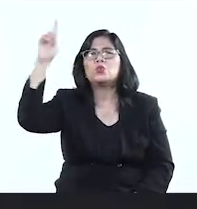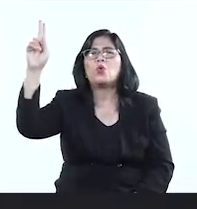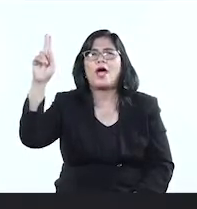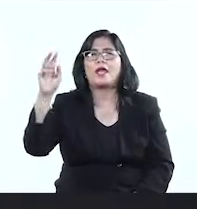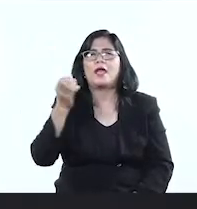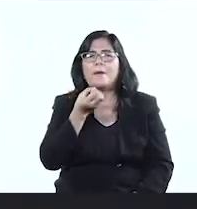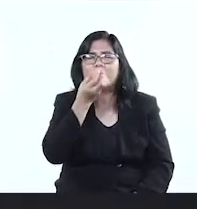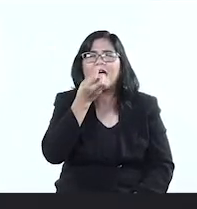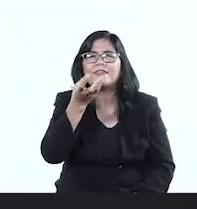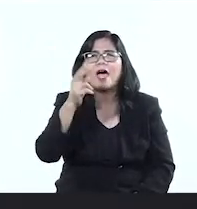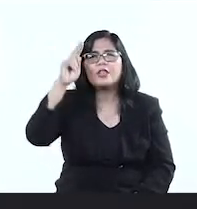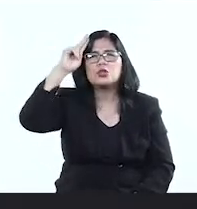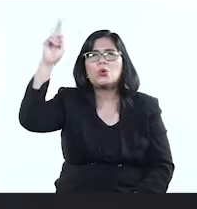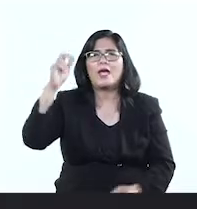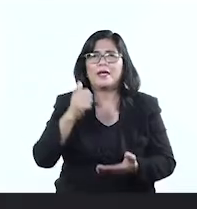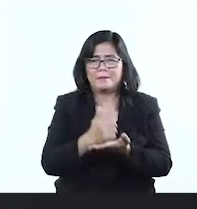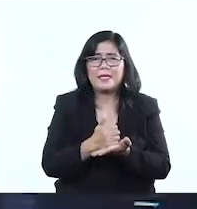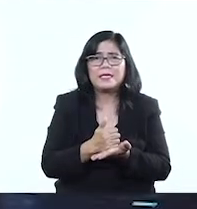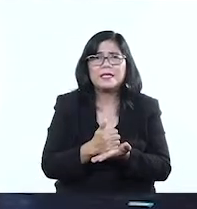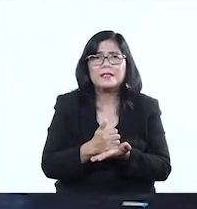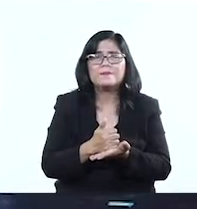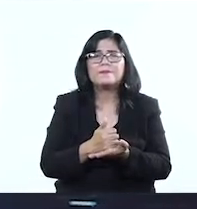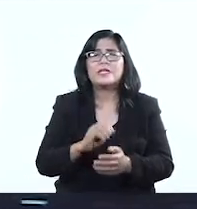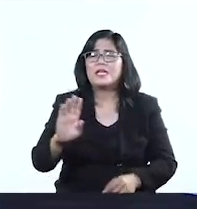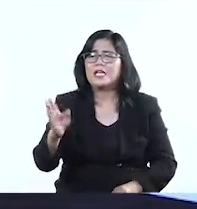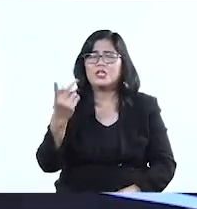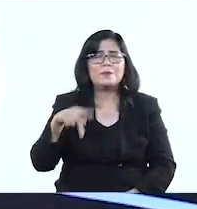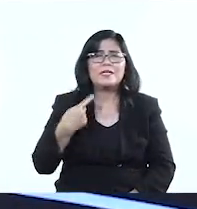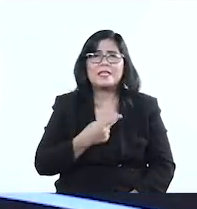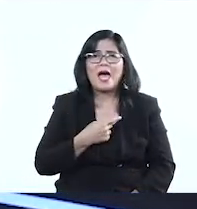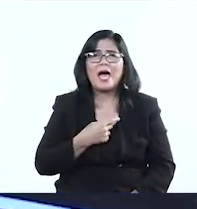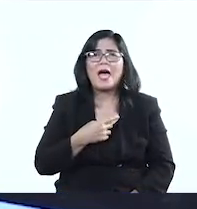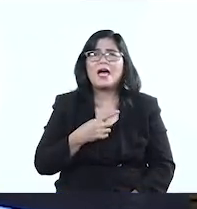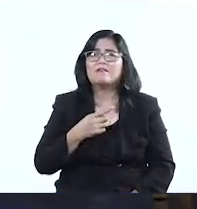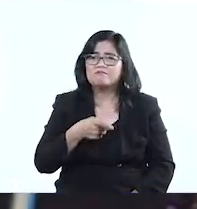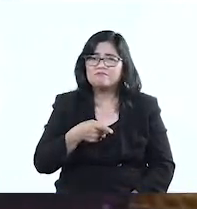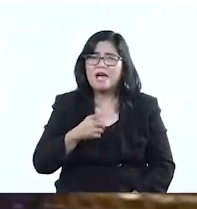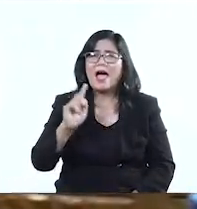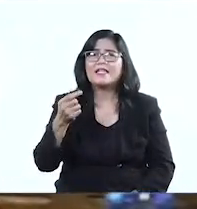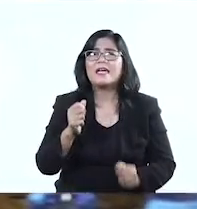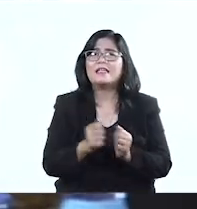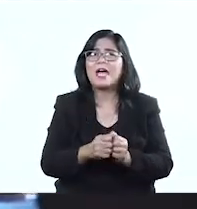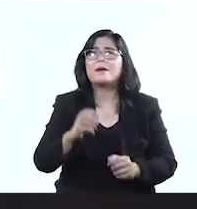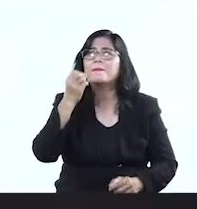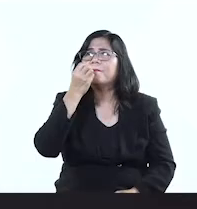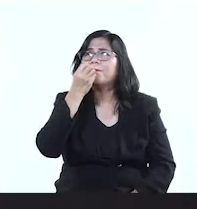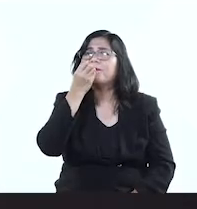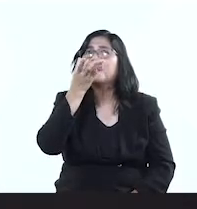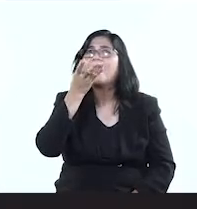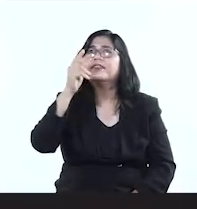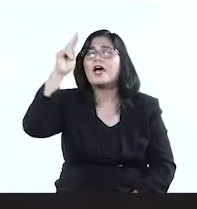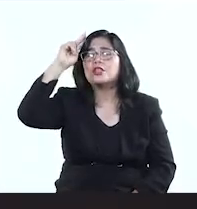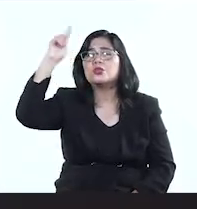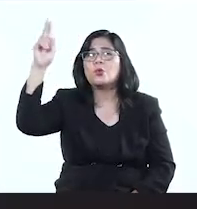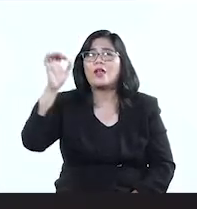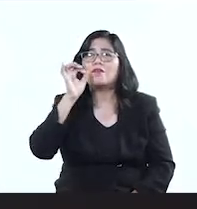Perkataanmu Amel hidup kita ditentukan perkataan tuan dari tentukan dengan fitnah orang-orang iri yang keji itu